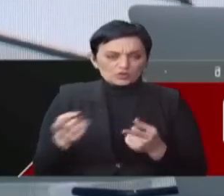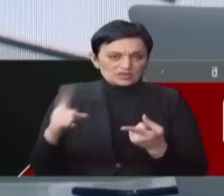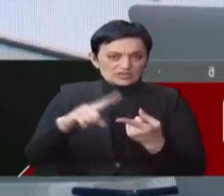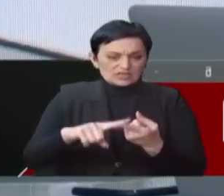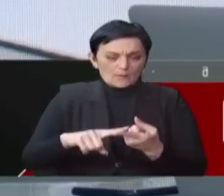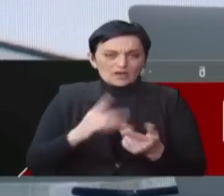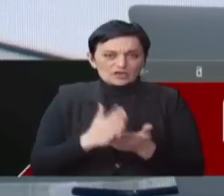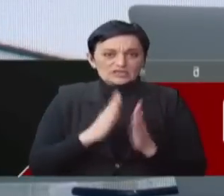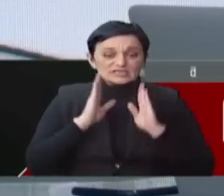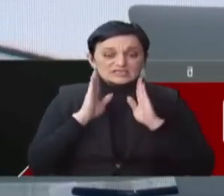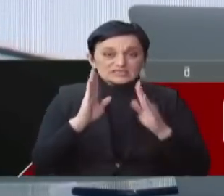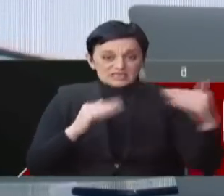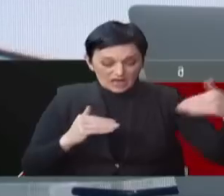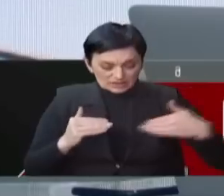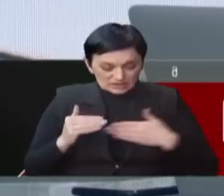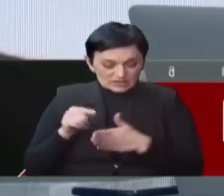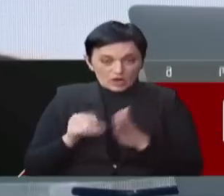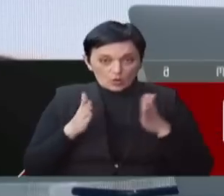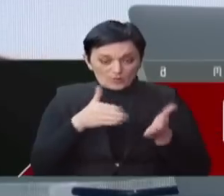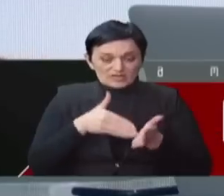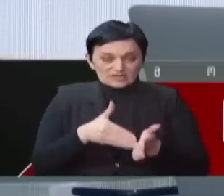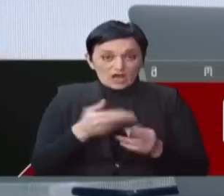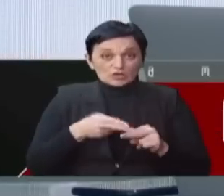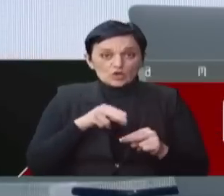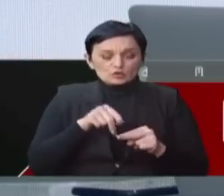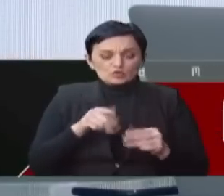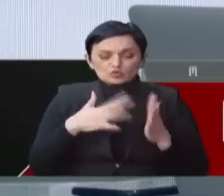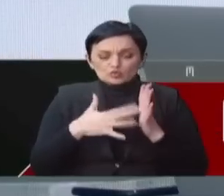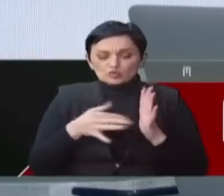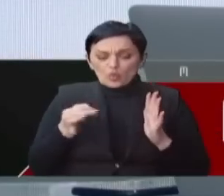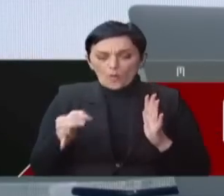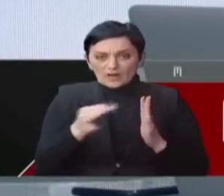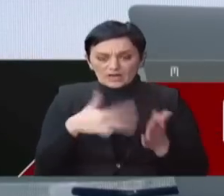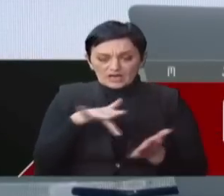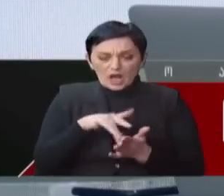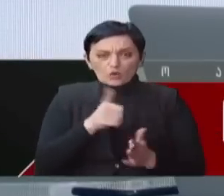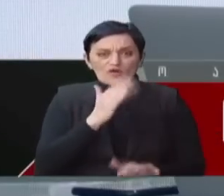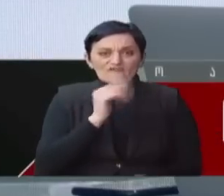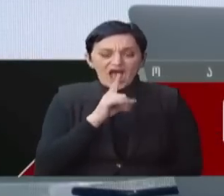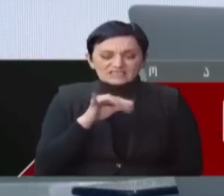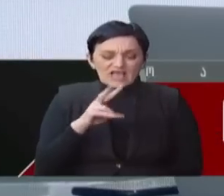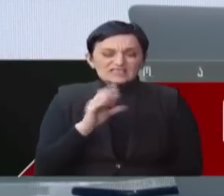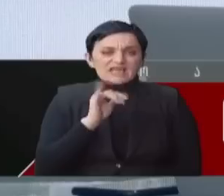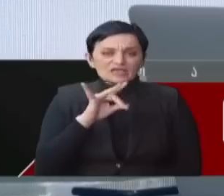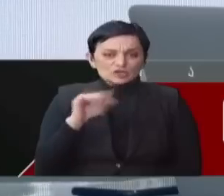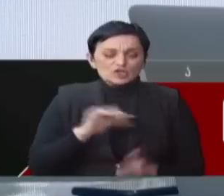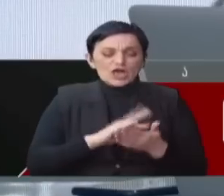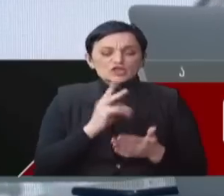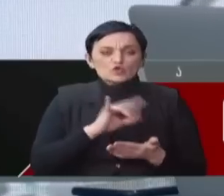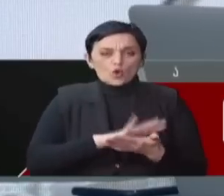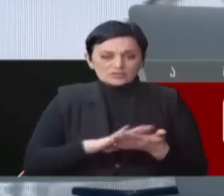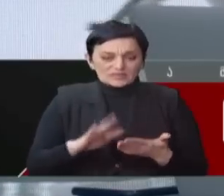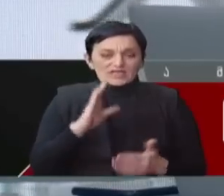დამაკავშირებელი სატრანზიტო დერეფნის ნაწილია. Ის გადის ისეთ მჭიდროდ დასახლებულ სოფლებსა და ქალაქებში, როგორებიცაა ვაზიანი, სართიჭალანი, ნოცმინა და